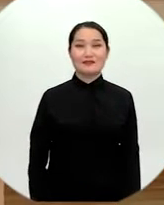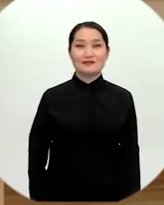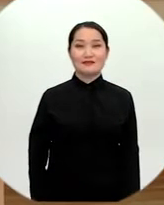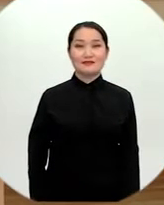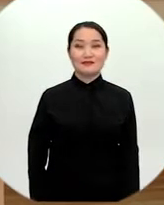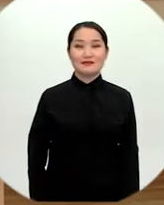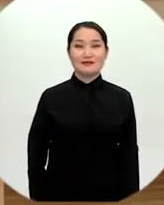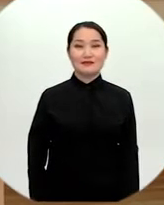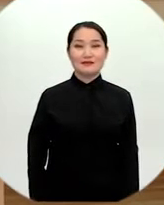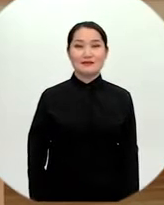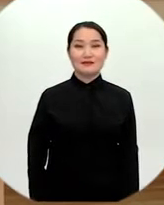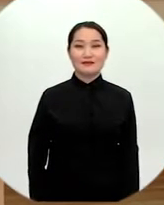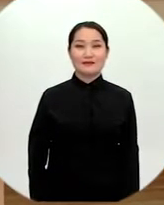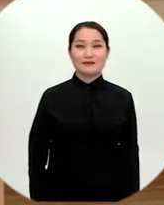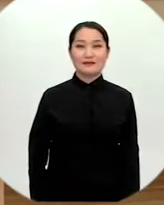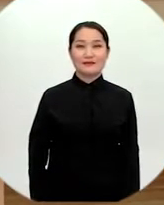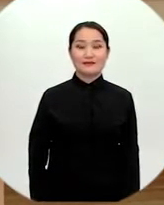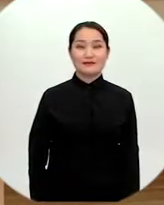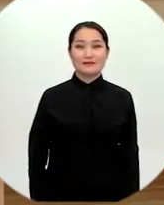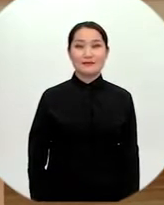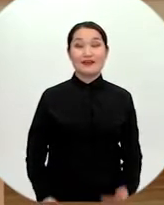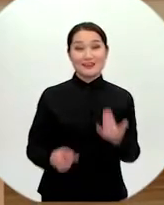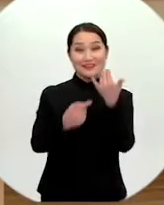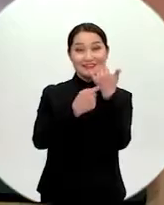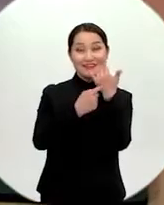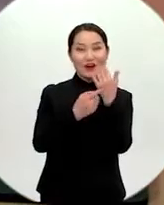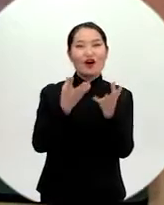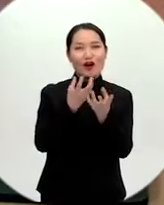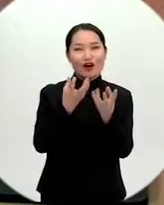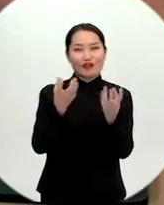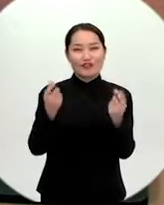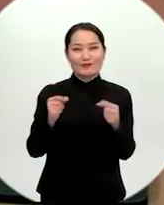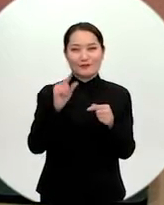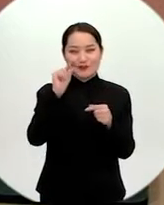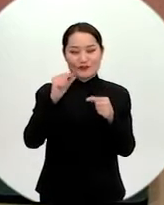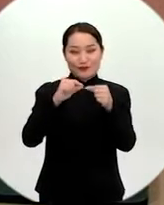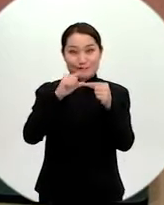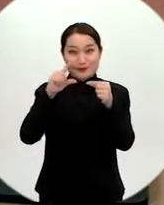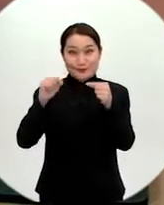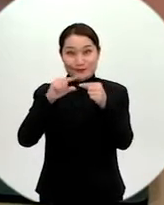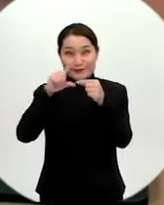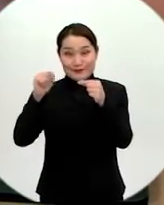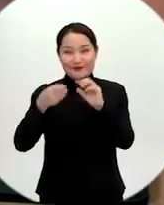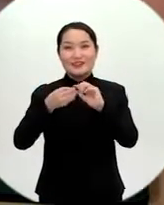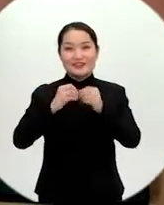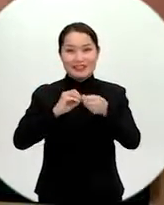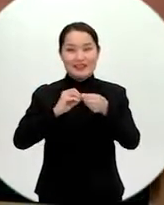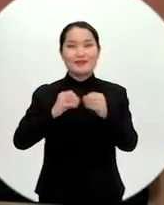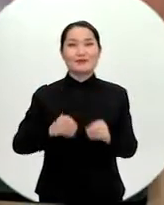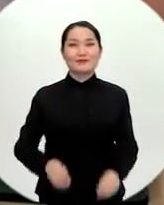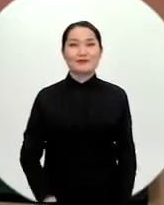тэгэхээр дараагийн цэцгээ арай олон жижиг гэн навчтай болгоё гэж үзвэл